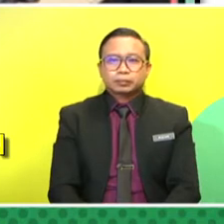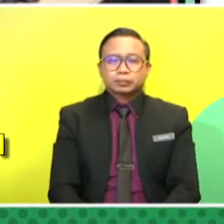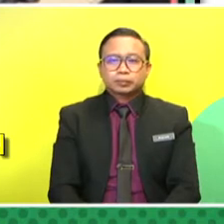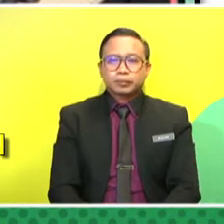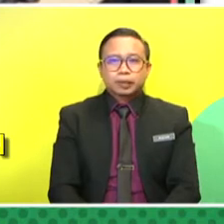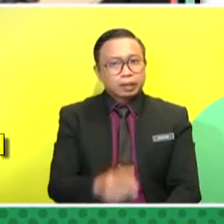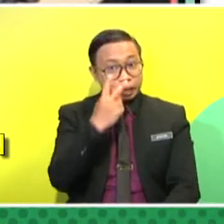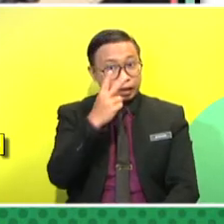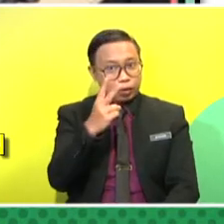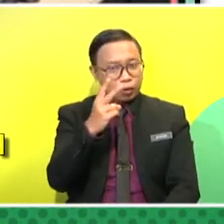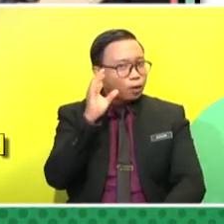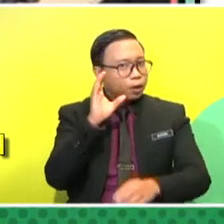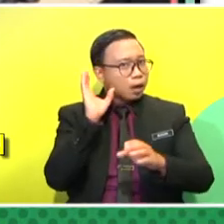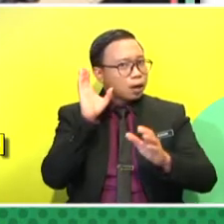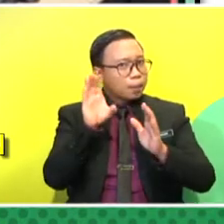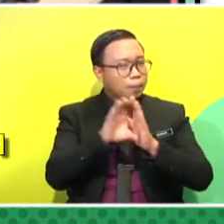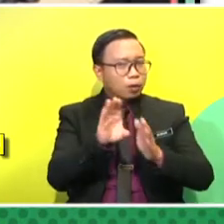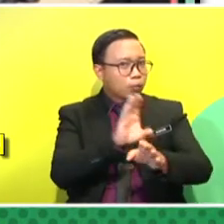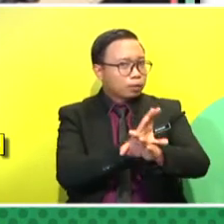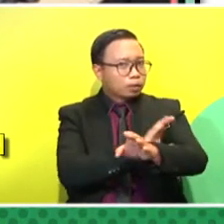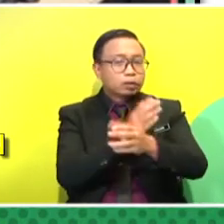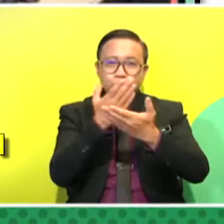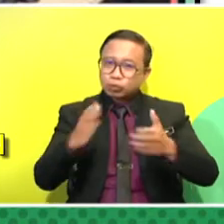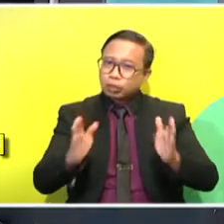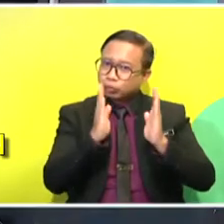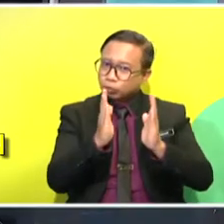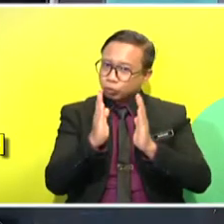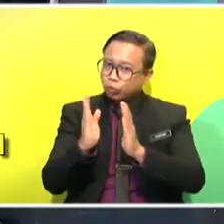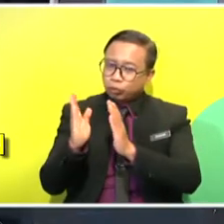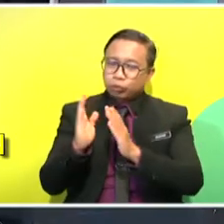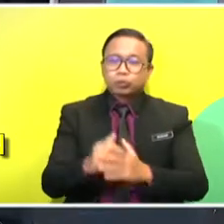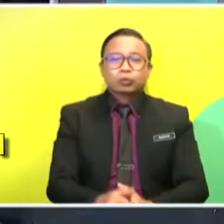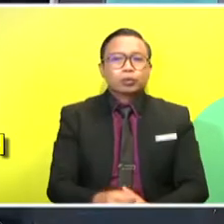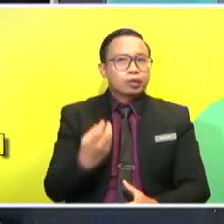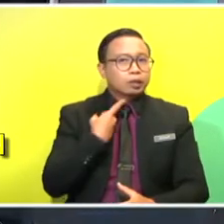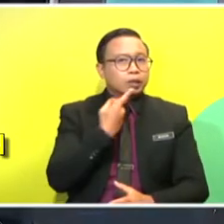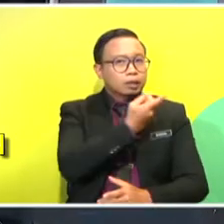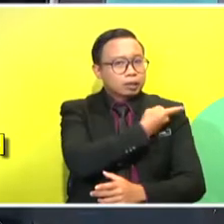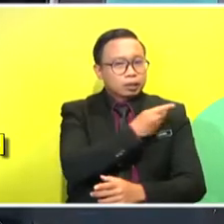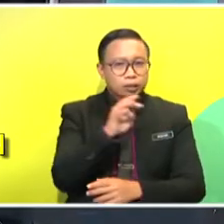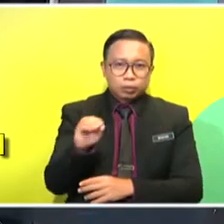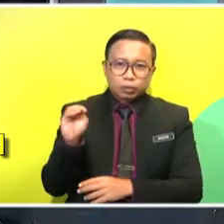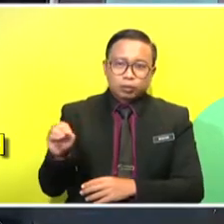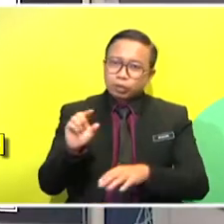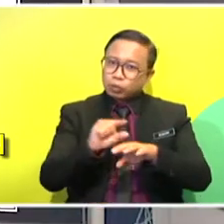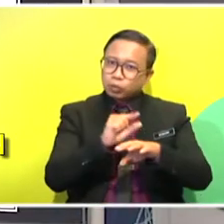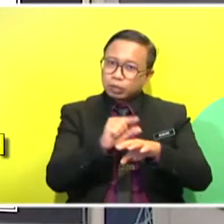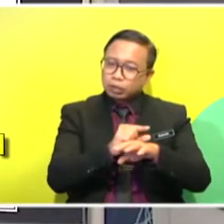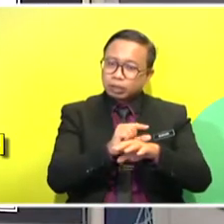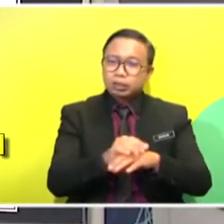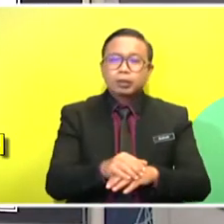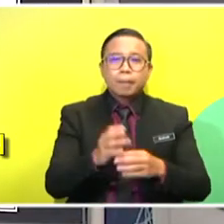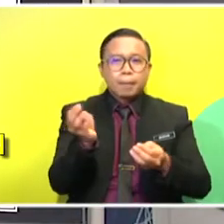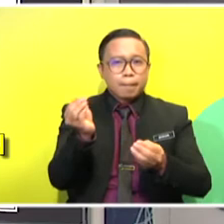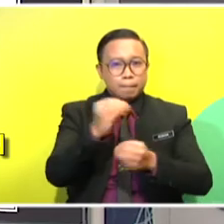Seperti yang kita lihat, gambar-gambar komputer ini semuanya telah disusun dengan baik, cikgu. Betul. Jadi, kita sebagai murid-murid yang menggunakan makmal